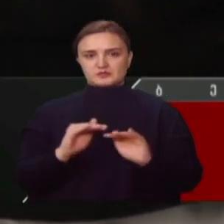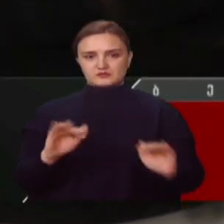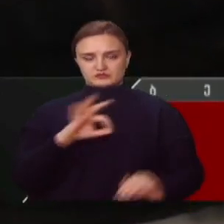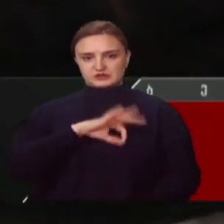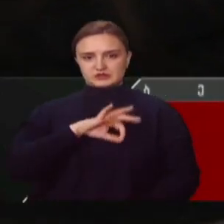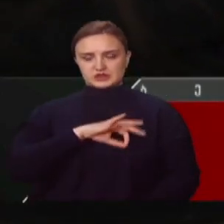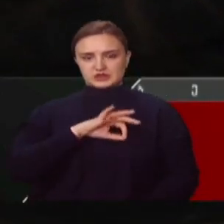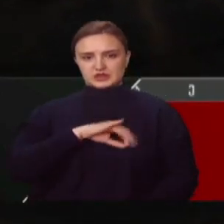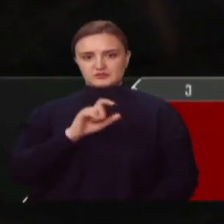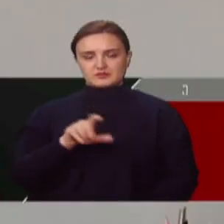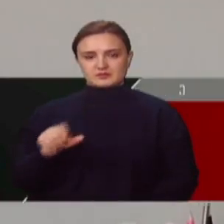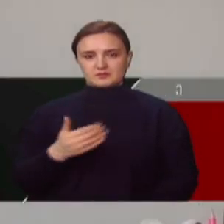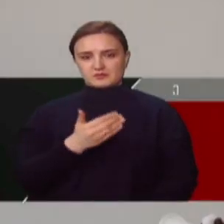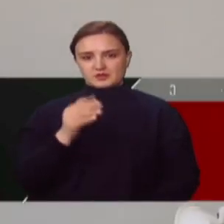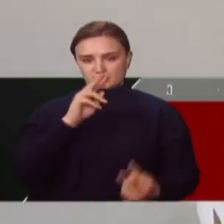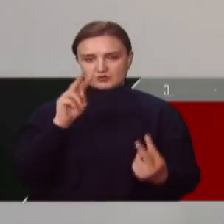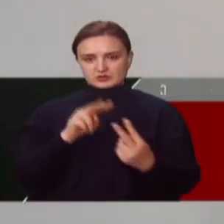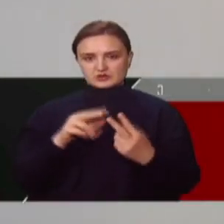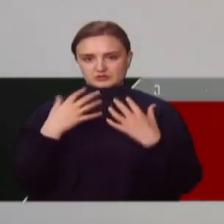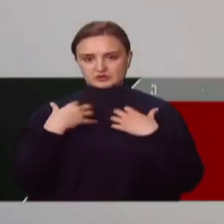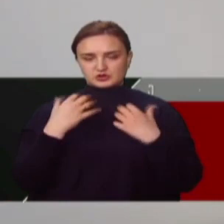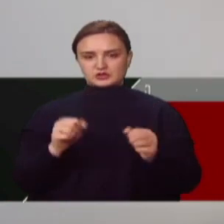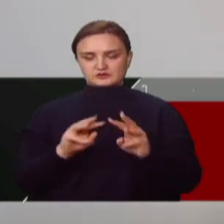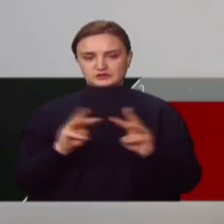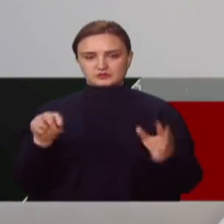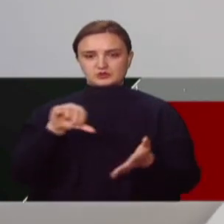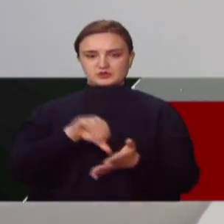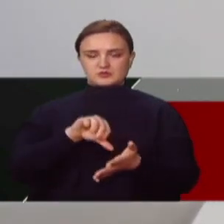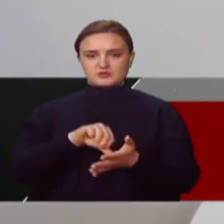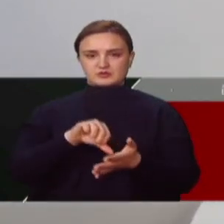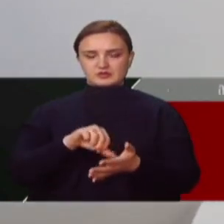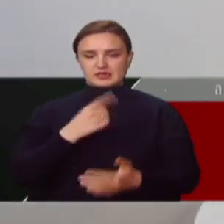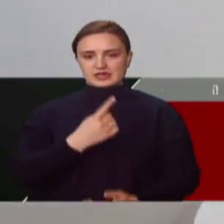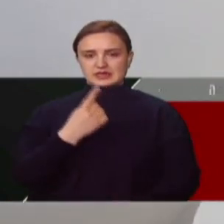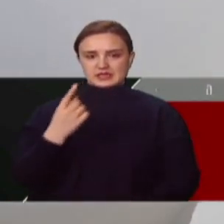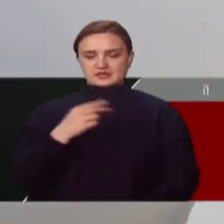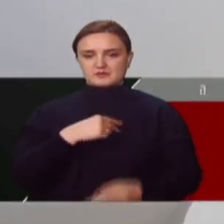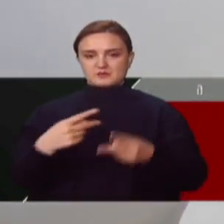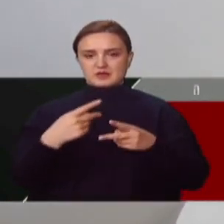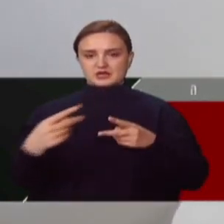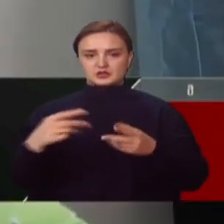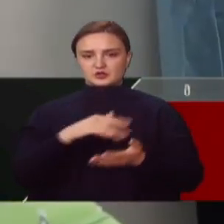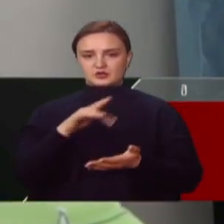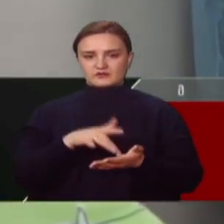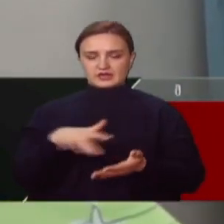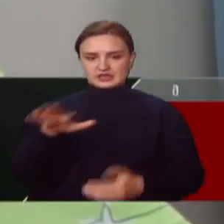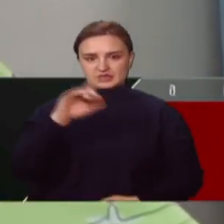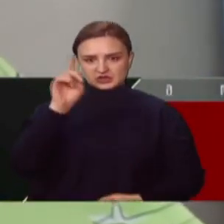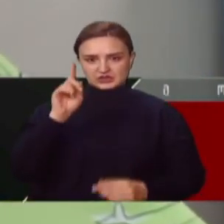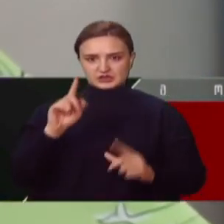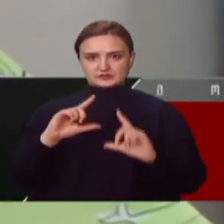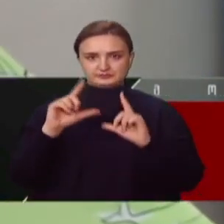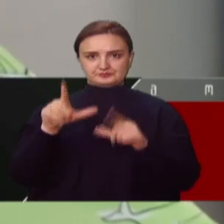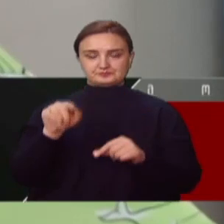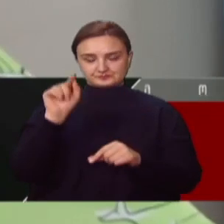სარგებლობს. ბენეფიციარი ერების მოსანახულებლად ჯანდაცვის სამინისტროს წარმომადგენლები ერთ-ერთ პარტნიორ ქვეყანაში, ისრაელში გაემგზავნენ